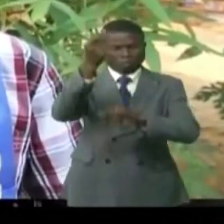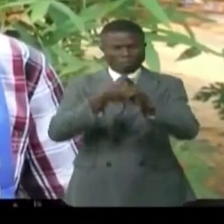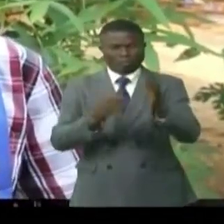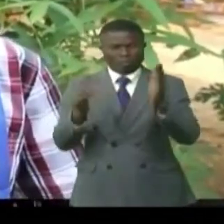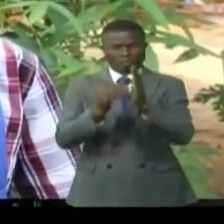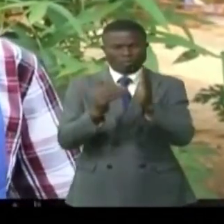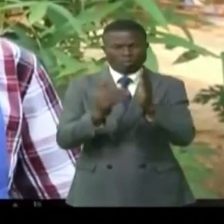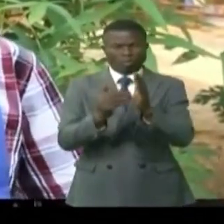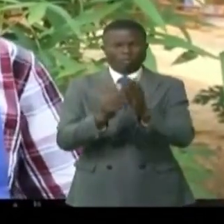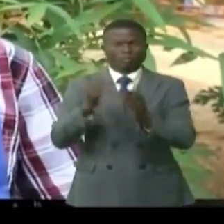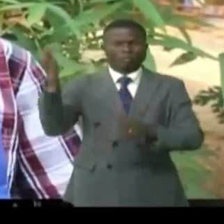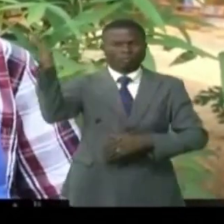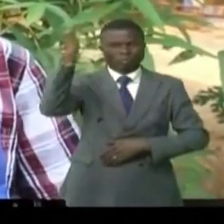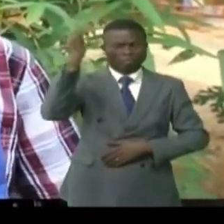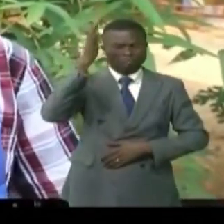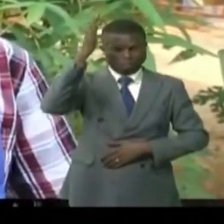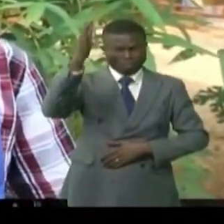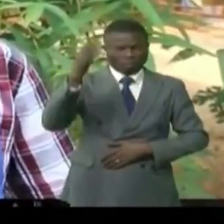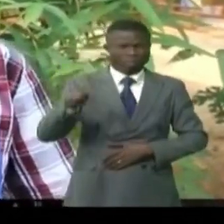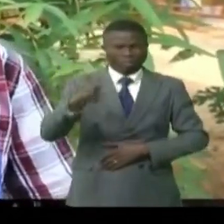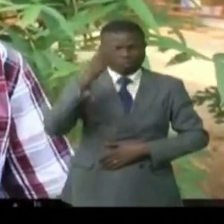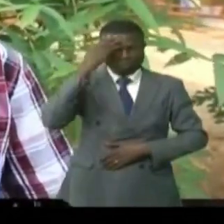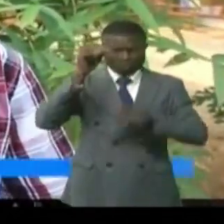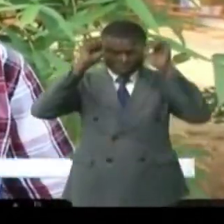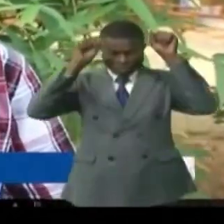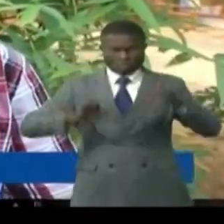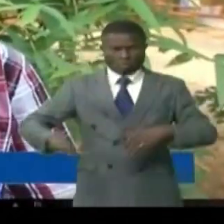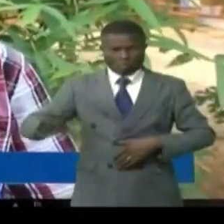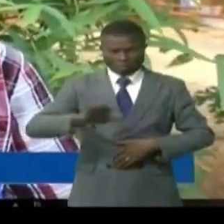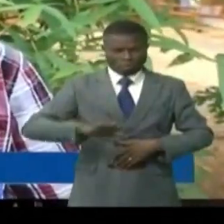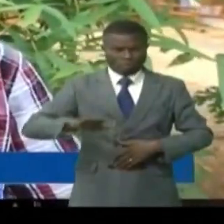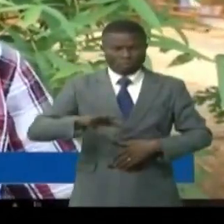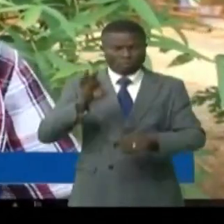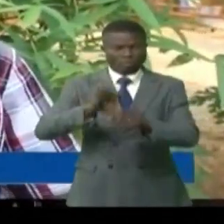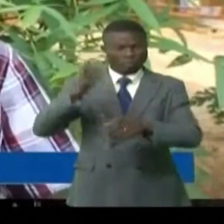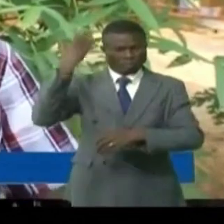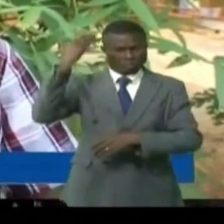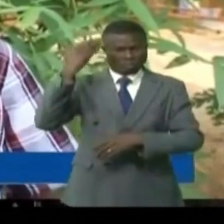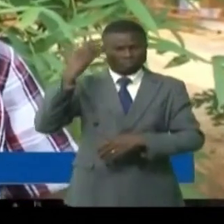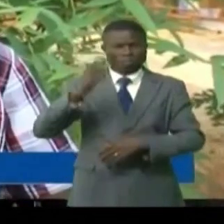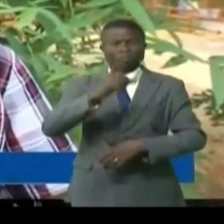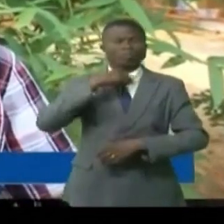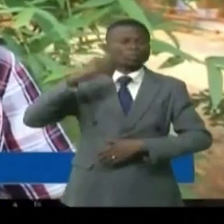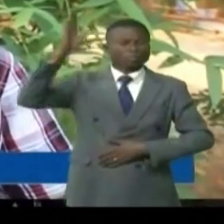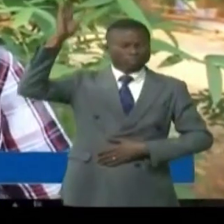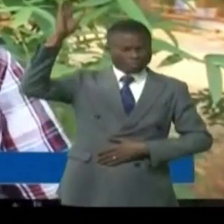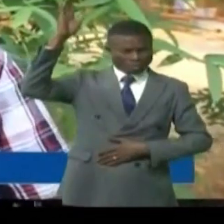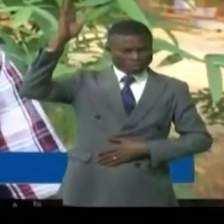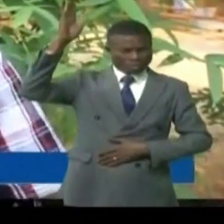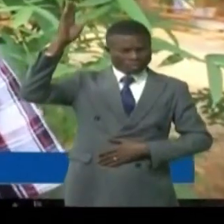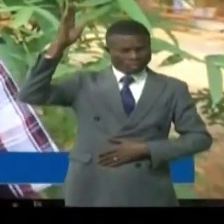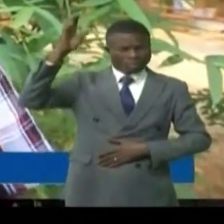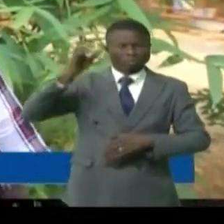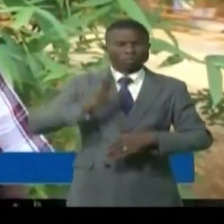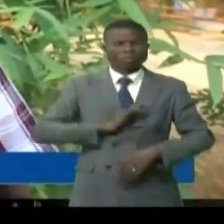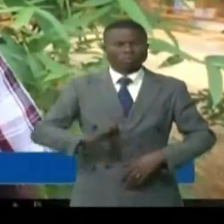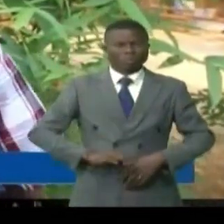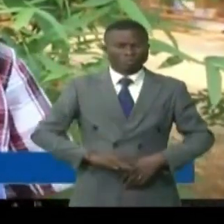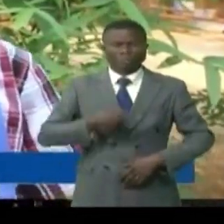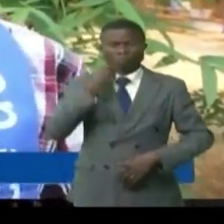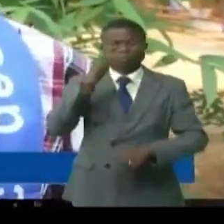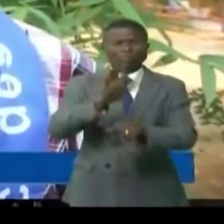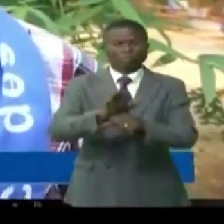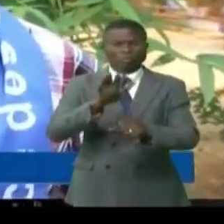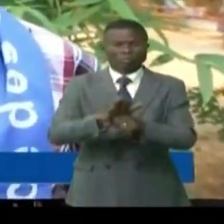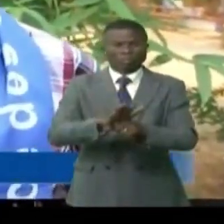de décembre prochain. Vous savez que le chef de l'État, quand il a été élu et il a prêté serment, il tentait de marteler